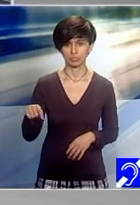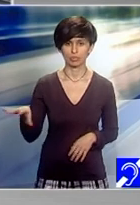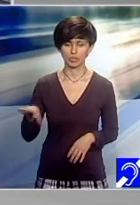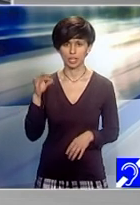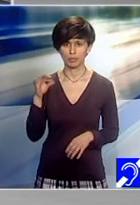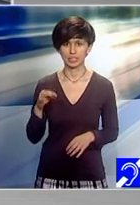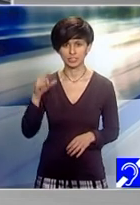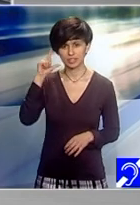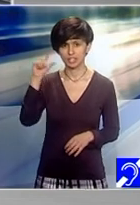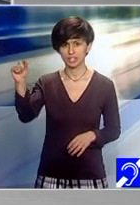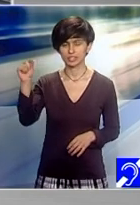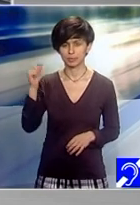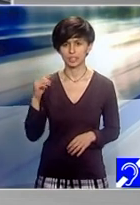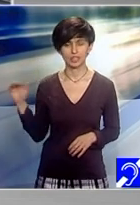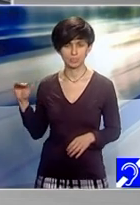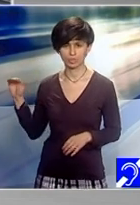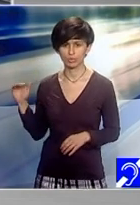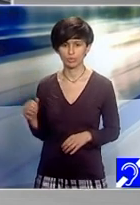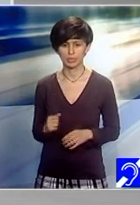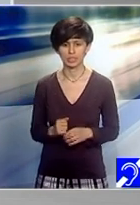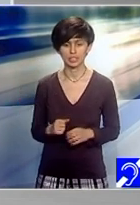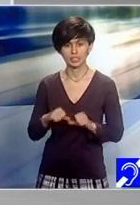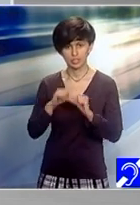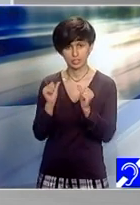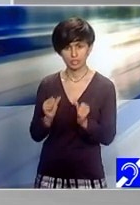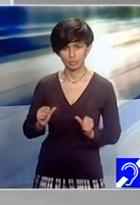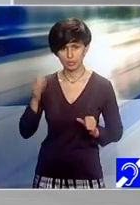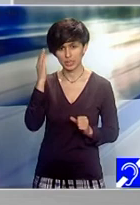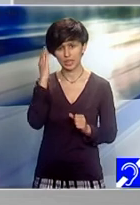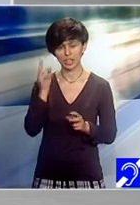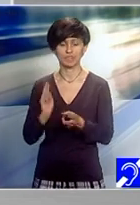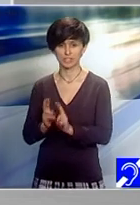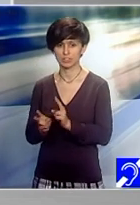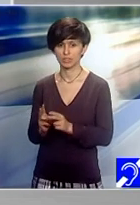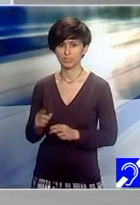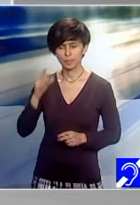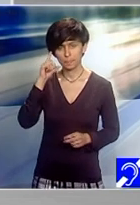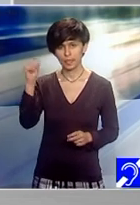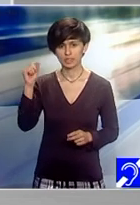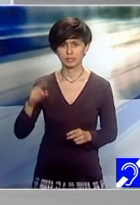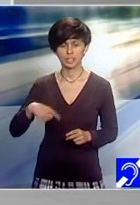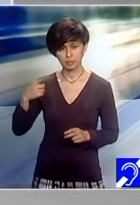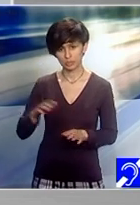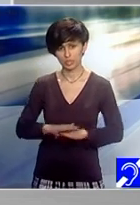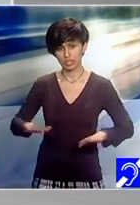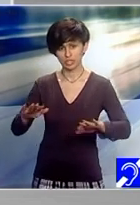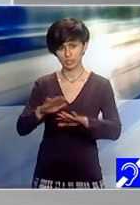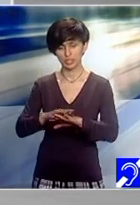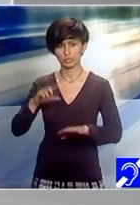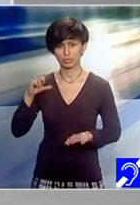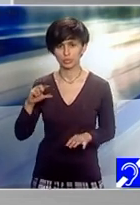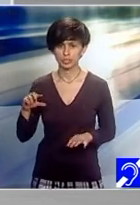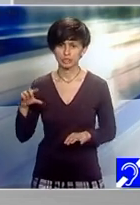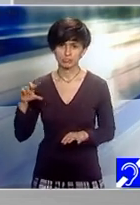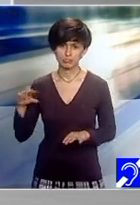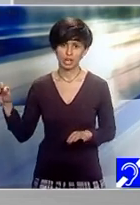să-i scoatem pe copii din rutina lor normală, din modul în care învață normal, să zicem într-un alt mediu cu alți profesori care să învețe.